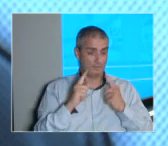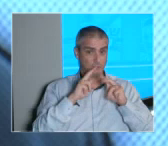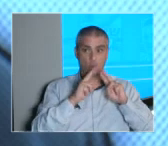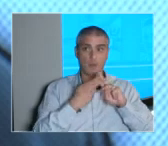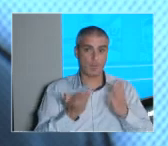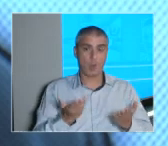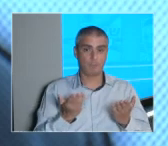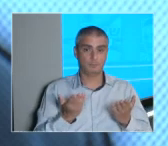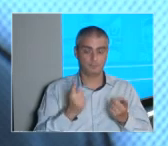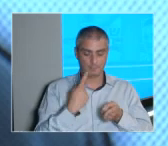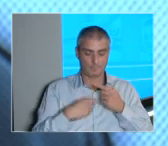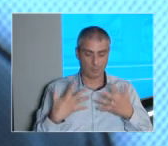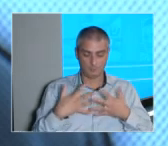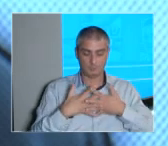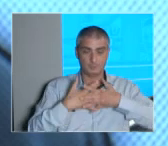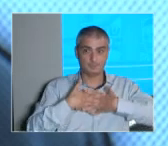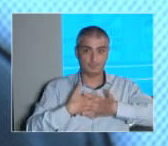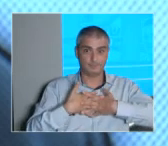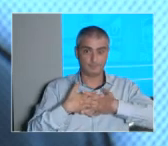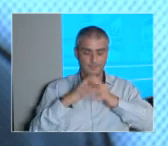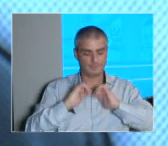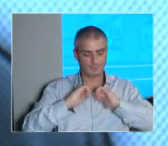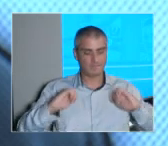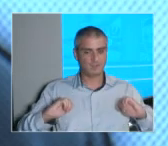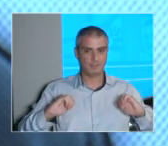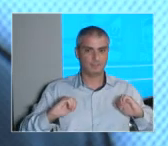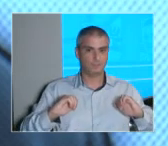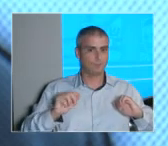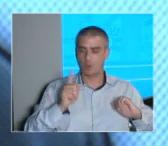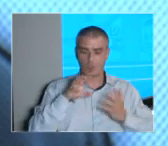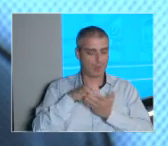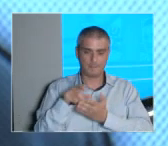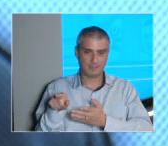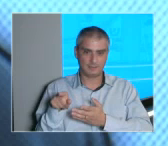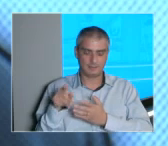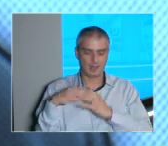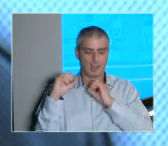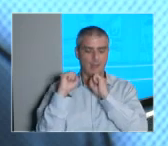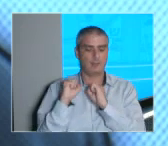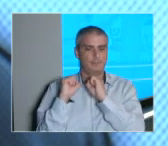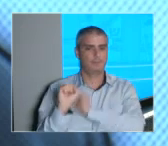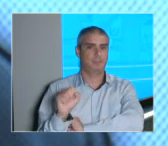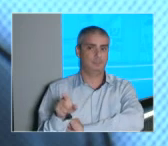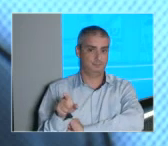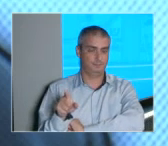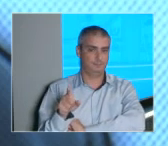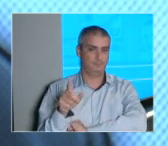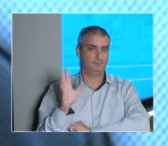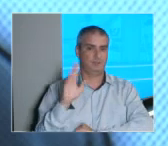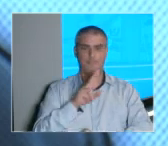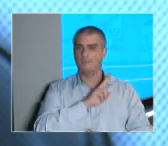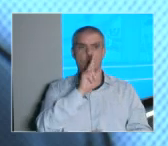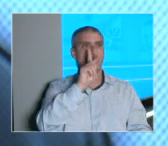בעולם, שבמקום לחבר חיבורים מפרידים, הולכים לא למרכז אלא לבייס מה שנקרא, וגם קורבין